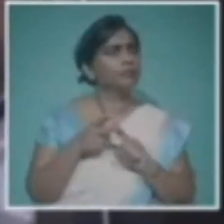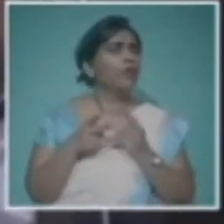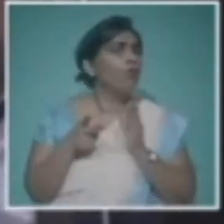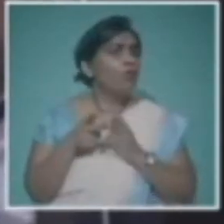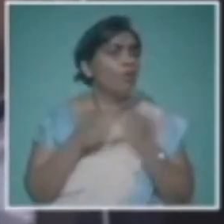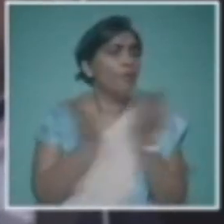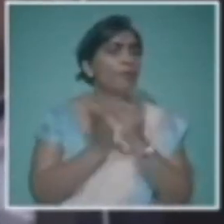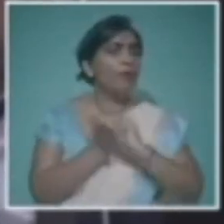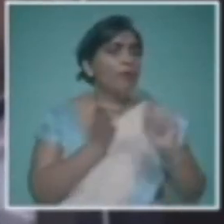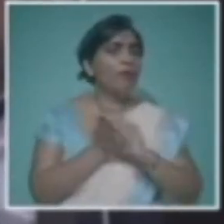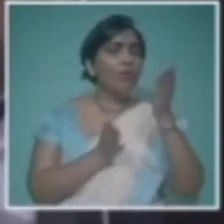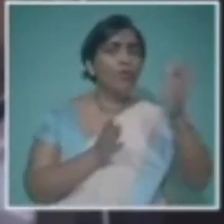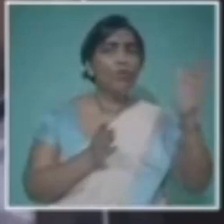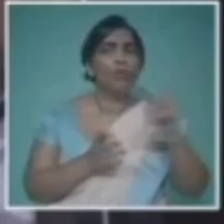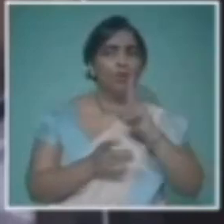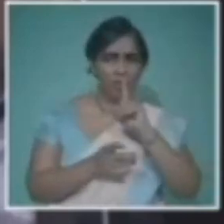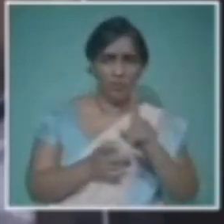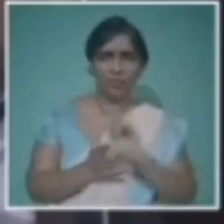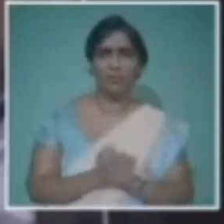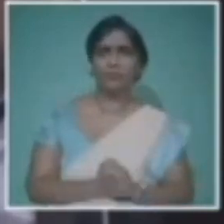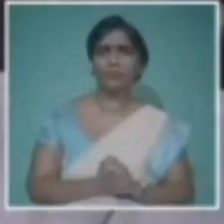කවුද මේ පත්‍රිකාව හදන්නේ කියලා